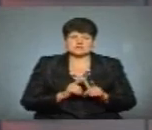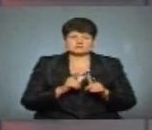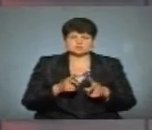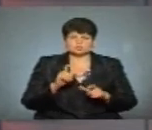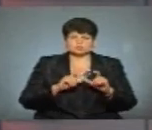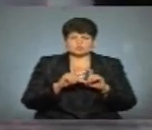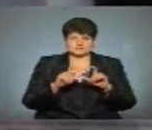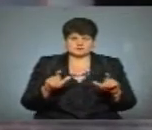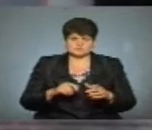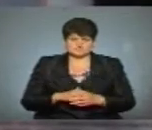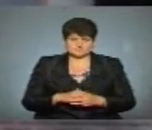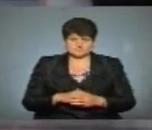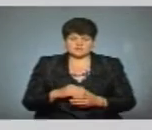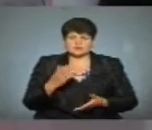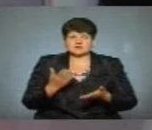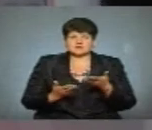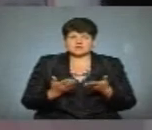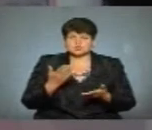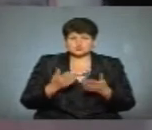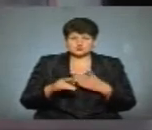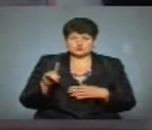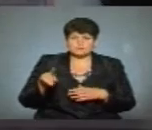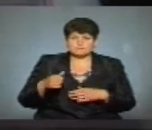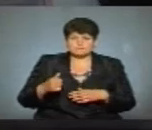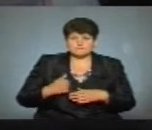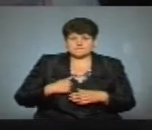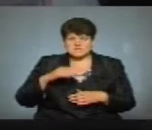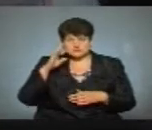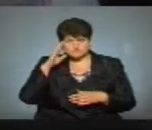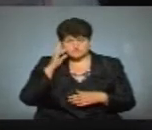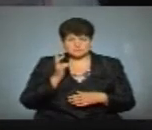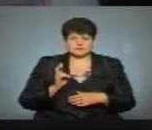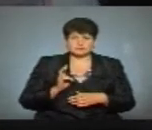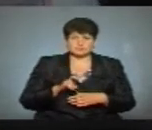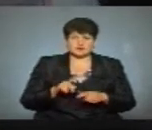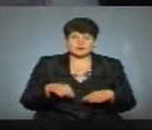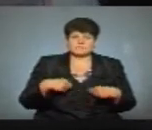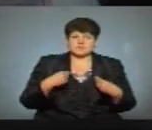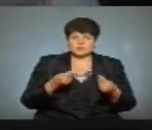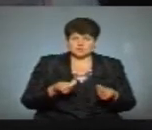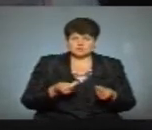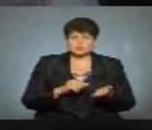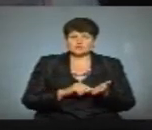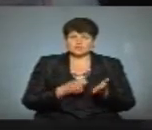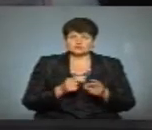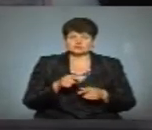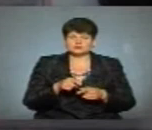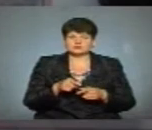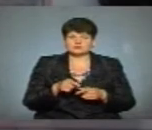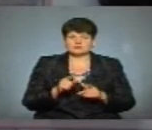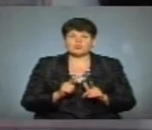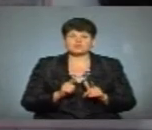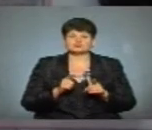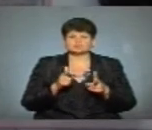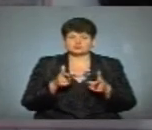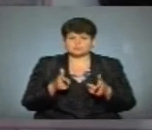університету. Якщо призовник прибуває і приносить відповідну довідку, що він